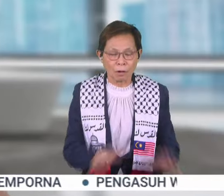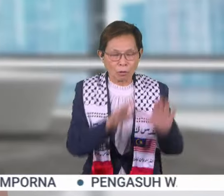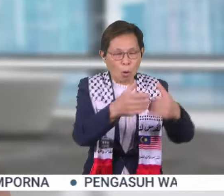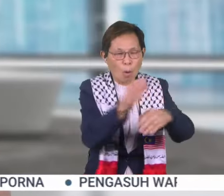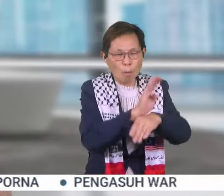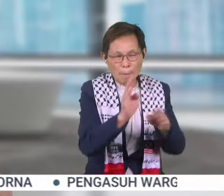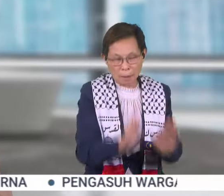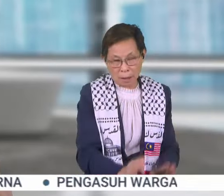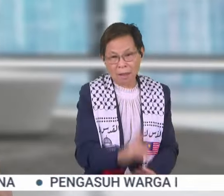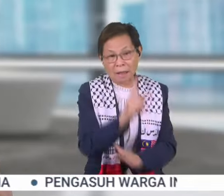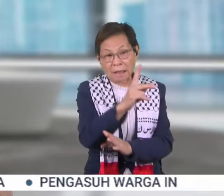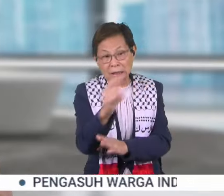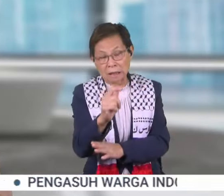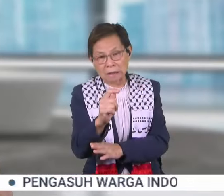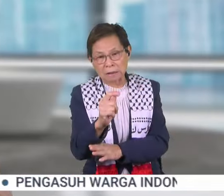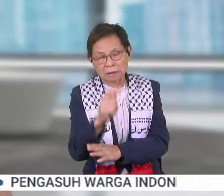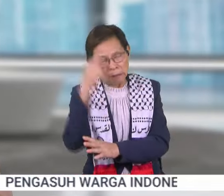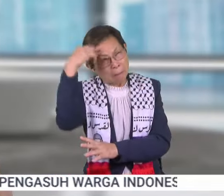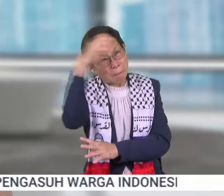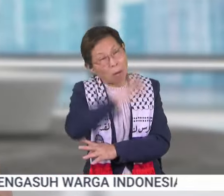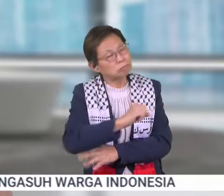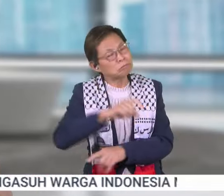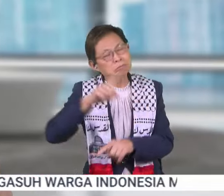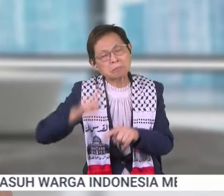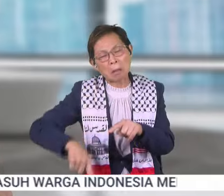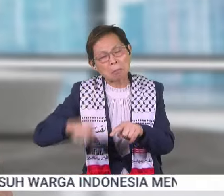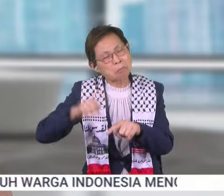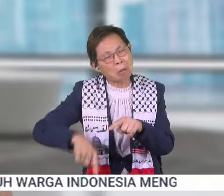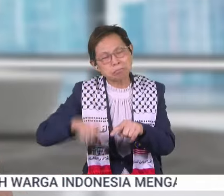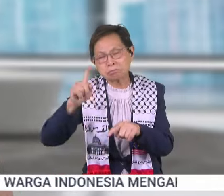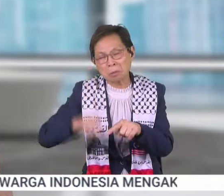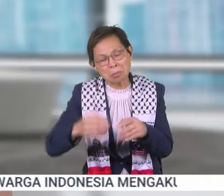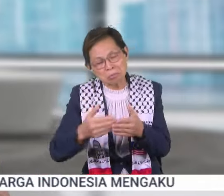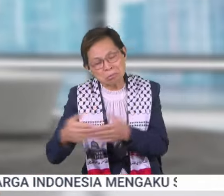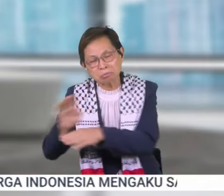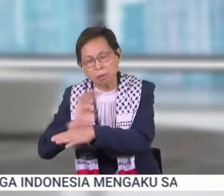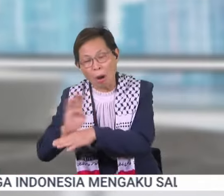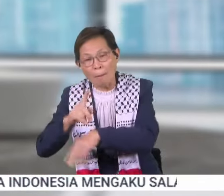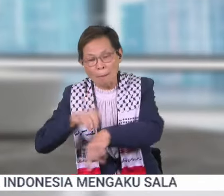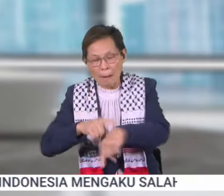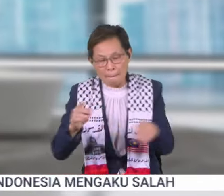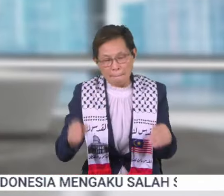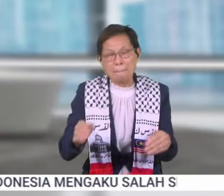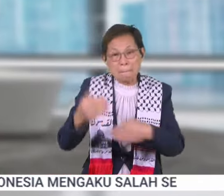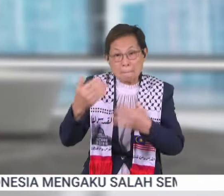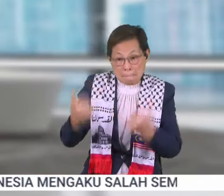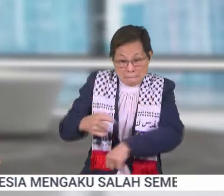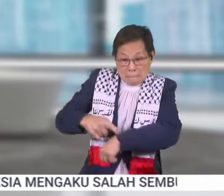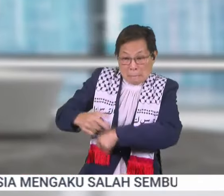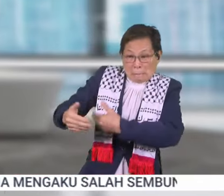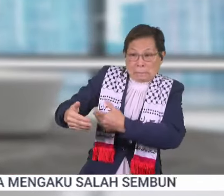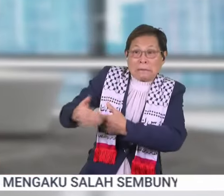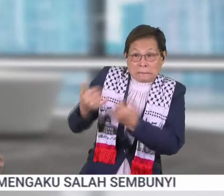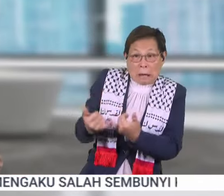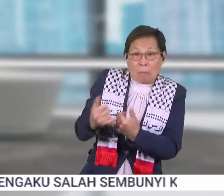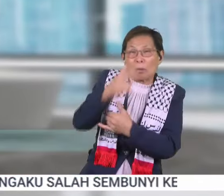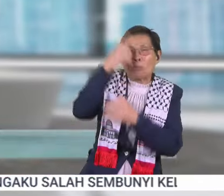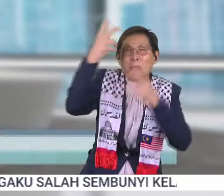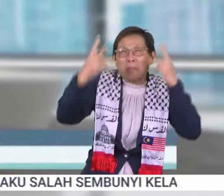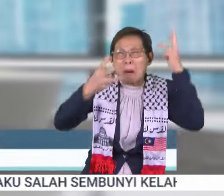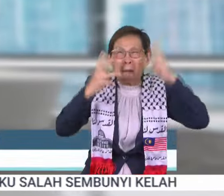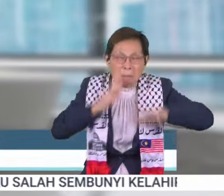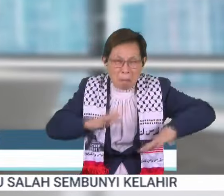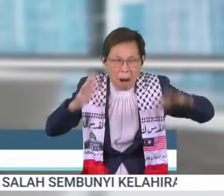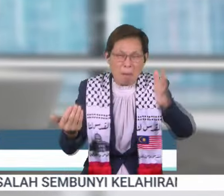Golongan peniaga di Kota Tinggi menjangkakan tidak dapat meneruskan perniagaan masing-masing dalam tempoh terdekat. Ini kerana mereka masih bimbang